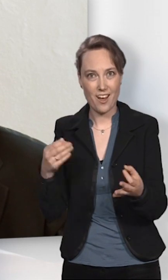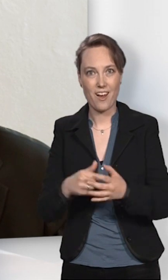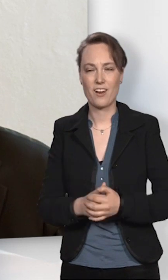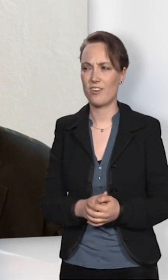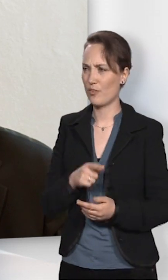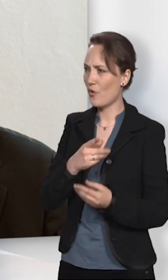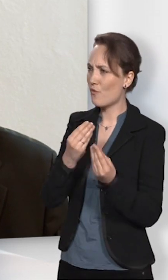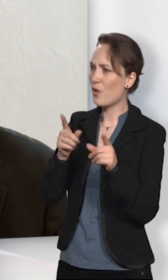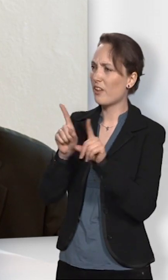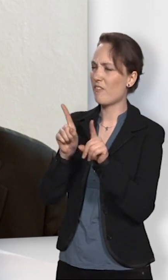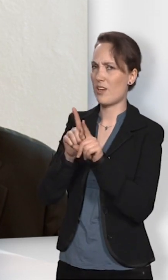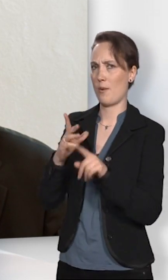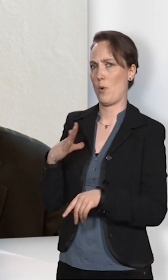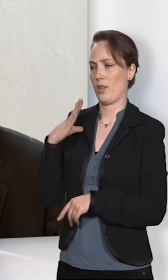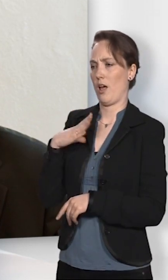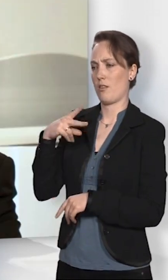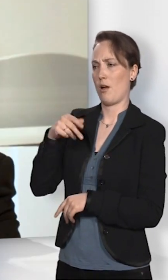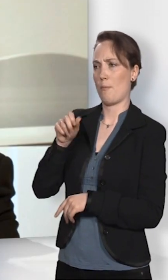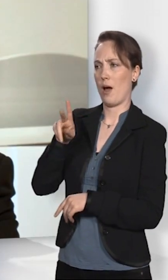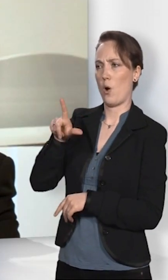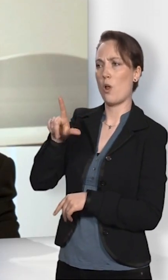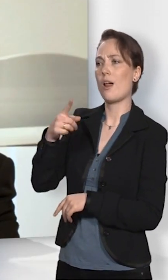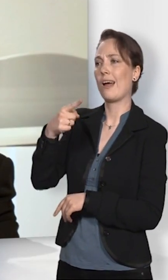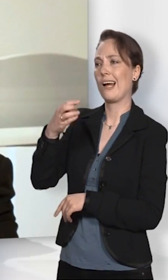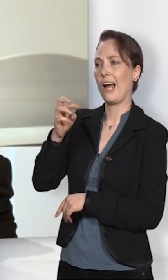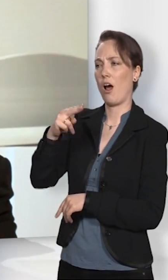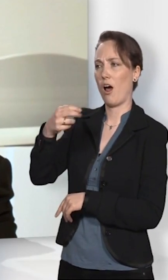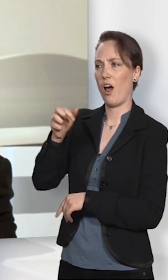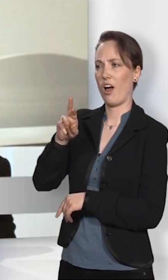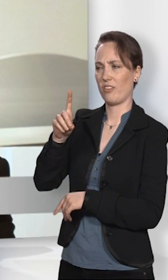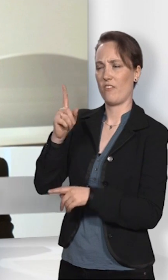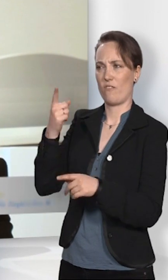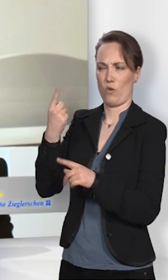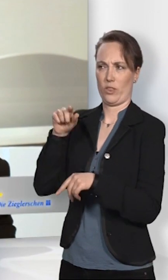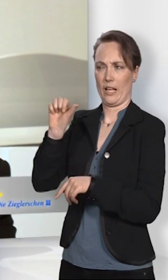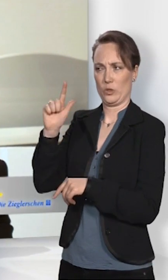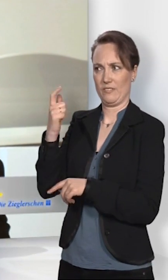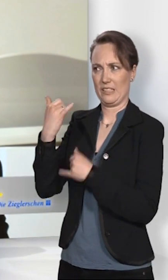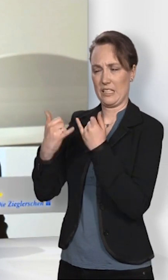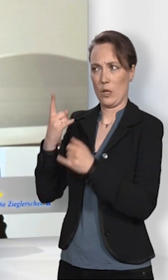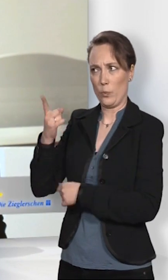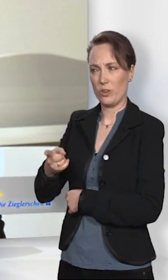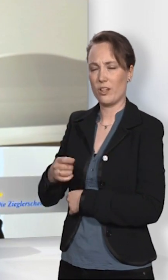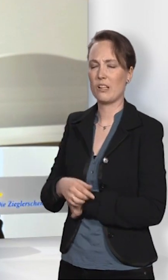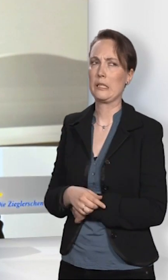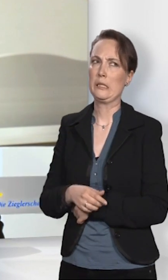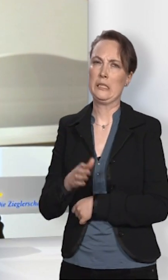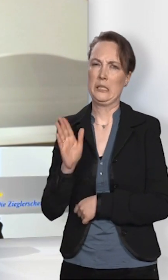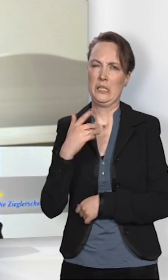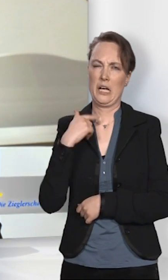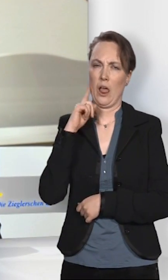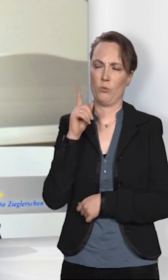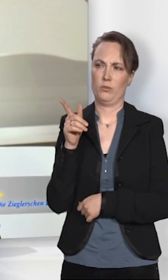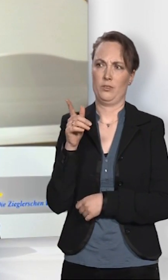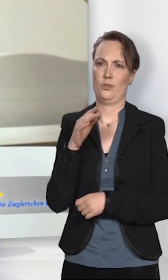des 21. Jahrhunderts? Uiuiui, das wäre bestimmt zu dick aufgetragen. Also